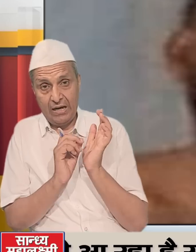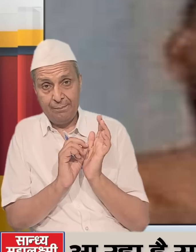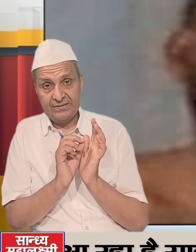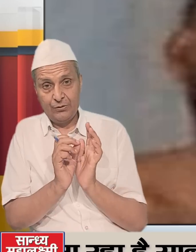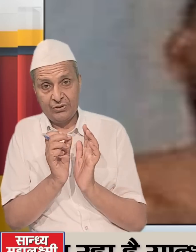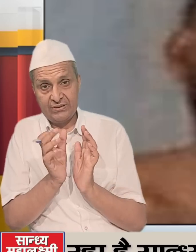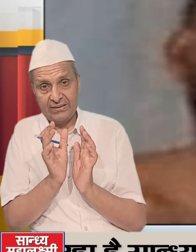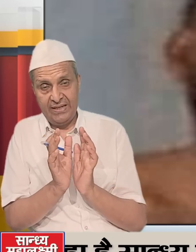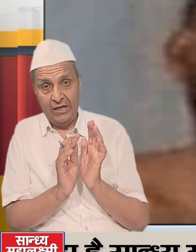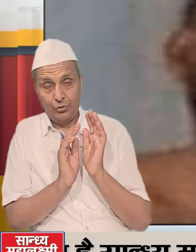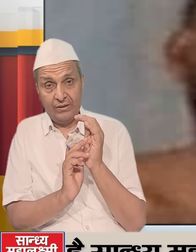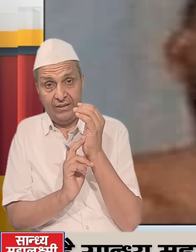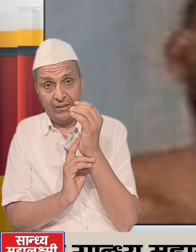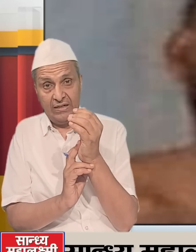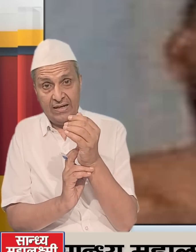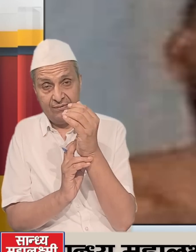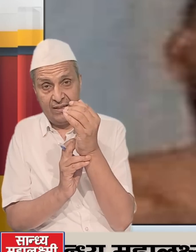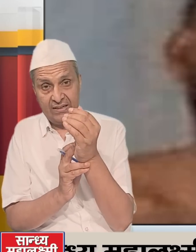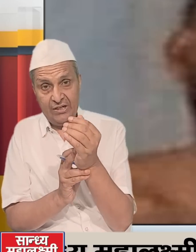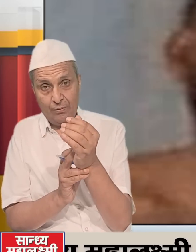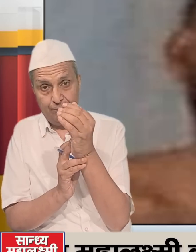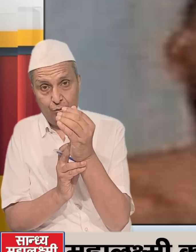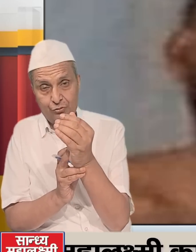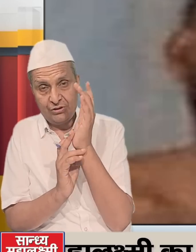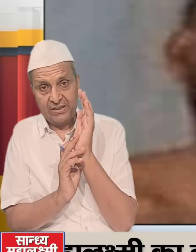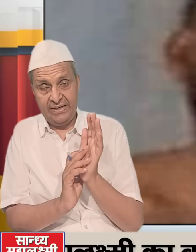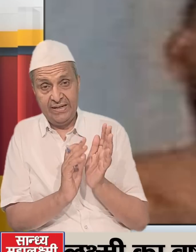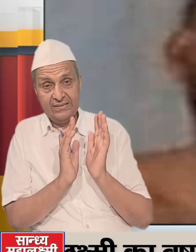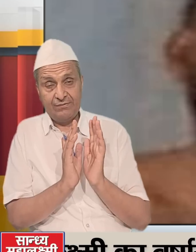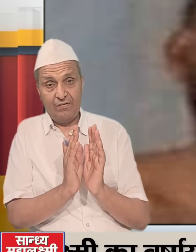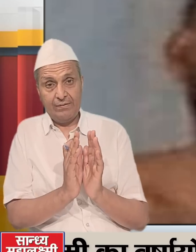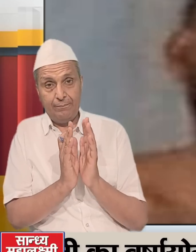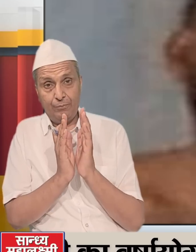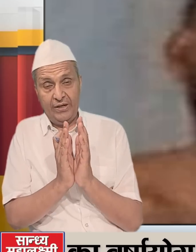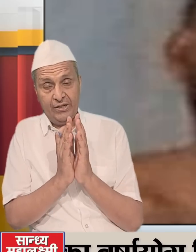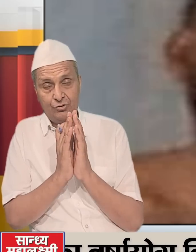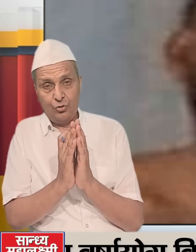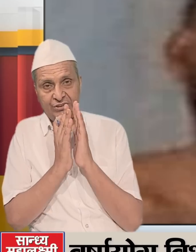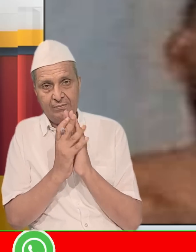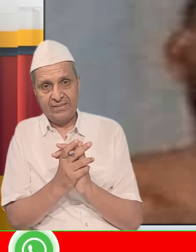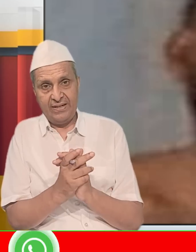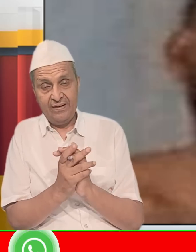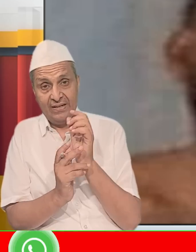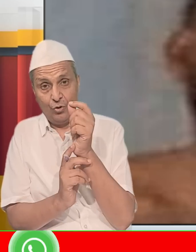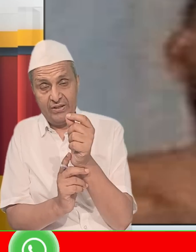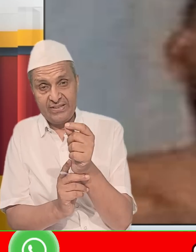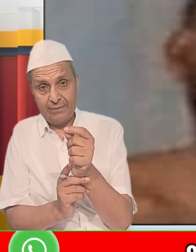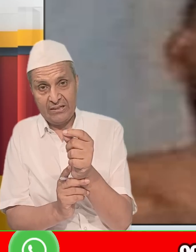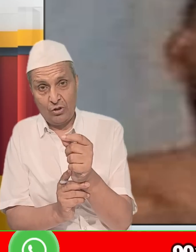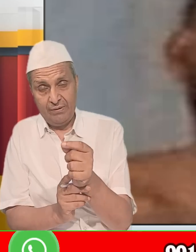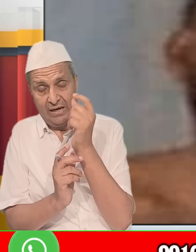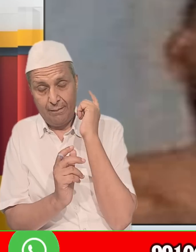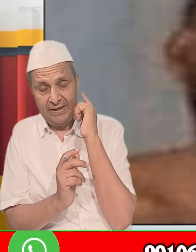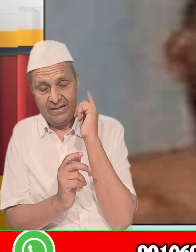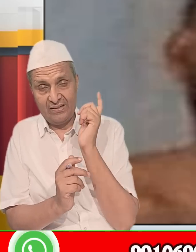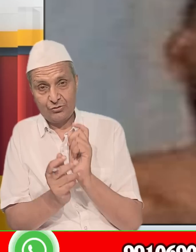कि आपके साधु संत जाते हैं तो निकट वाले आने वाले थाने को अभी पूर्व सूचित कर दें, जिससे व्यवहार में पूरी सुरक्षा मिल सके, क्यों इस तरह की बात